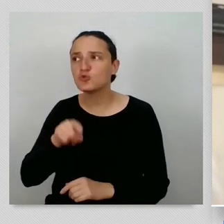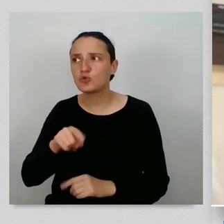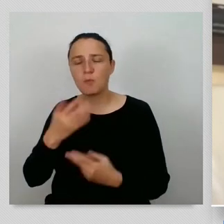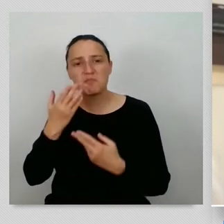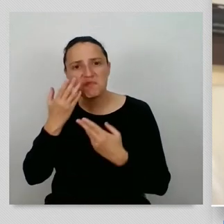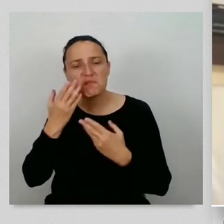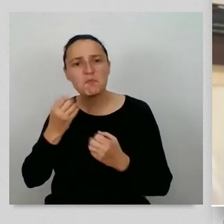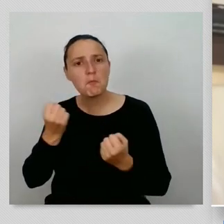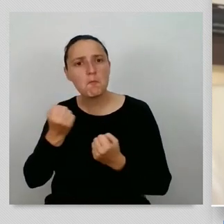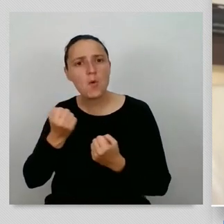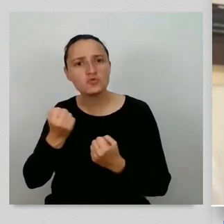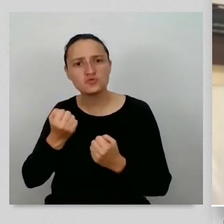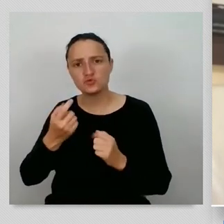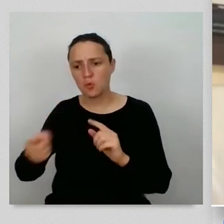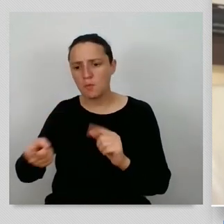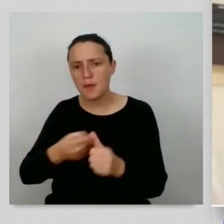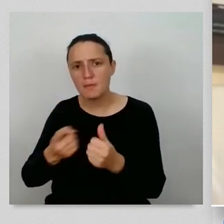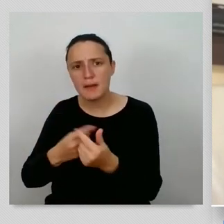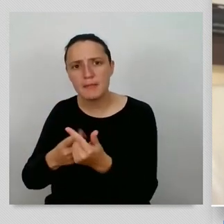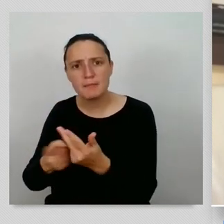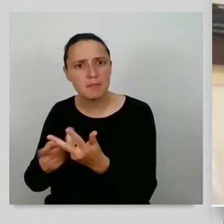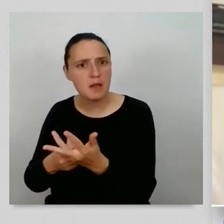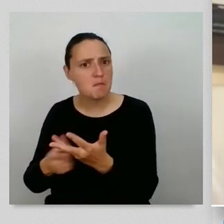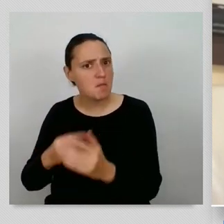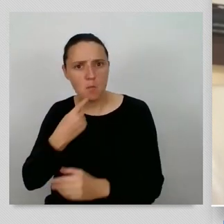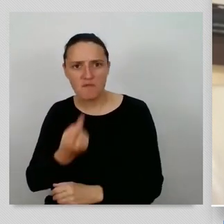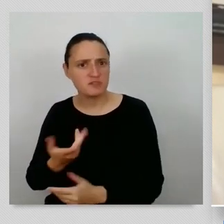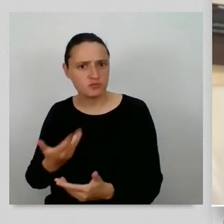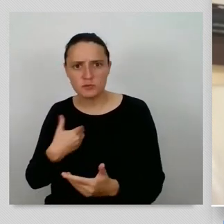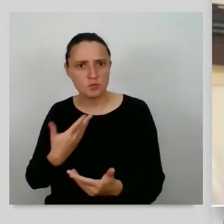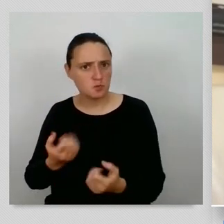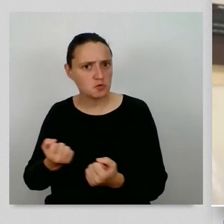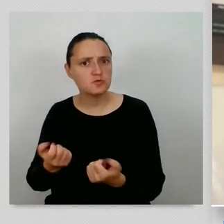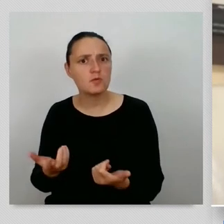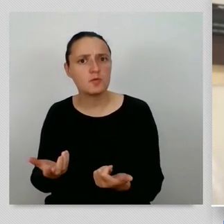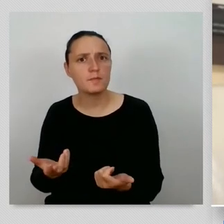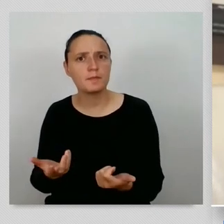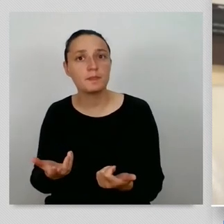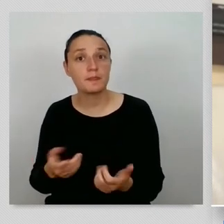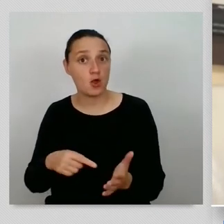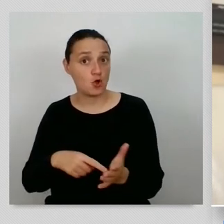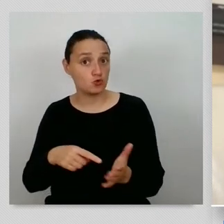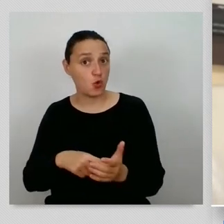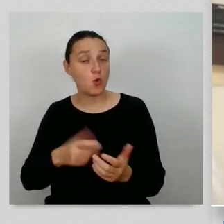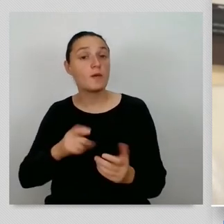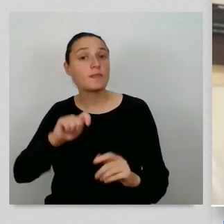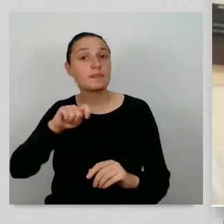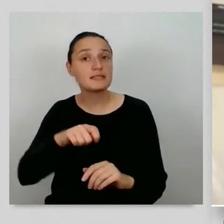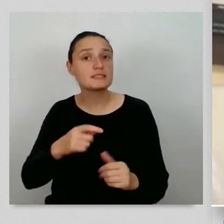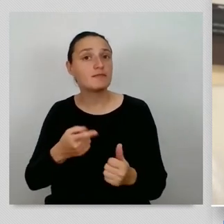wyraźnie zidentyfikowane, wyraźnie. One są jakby nazywane